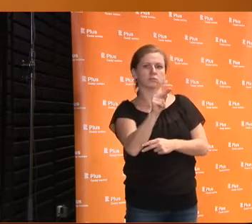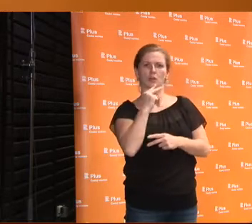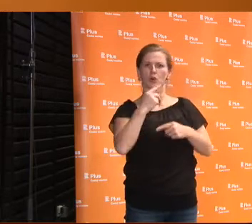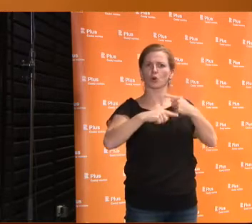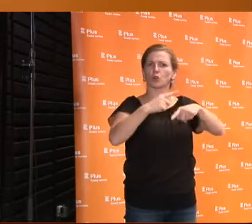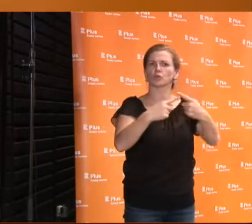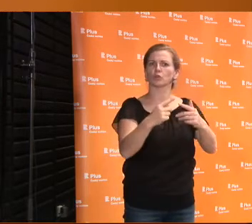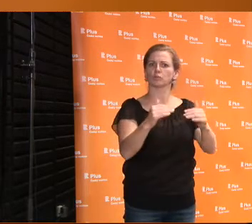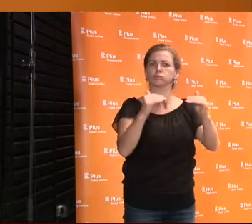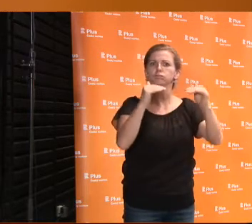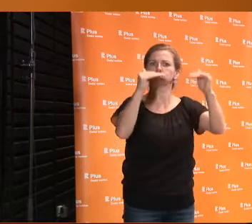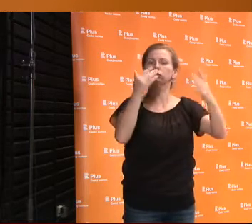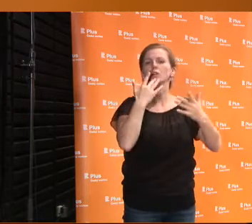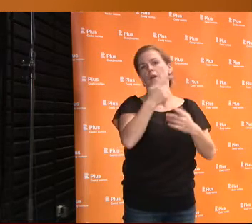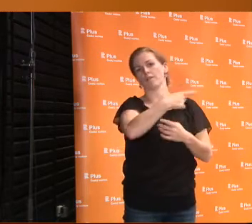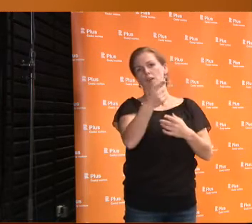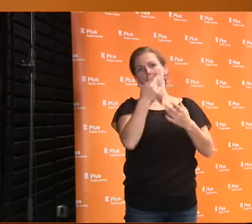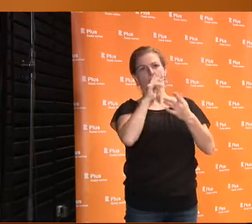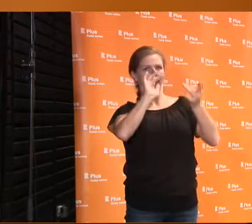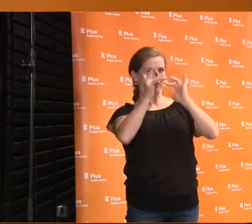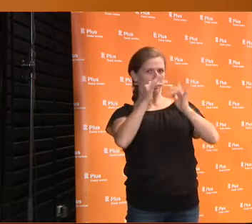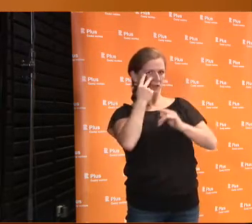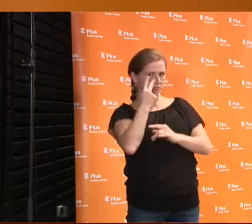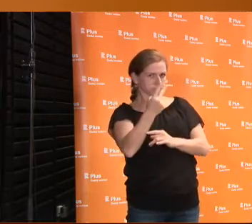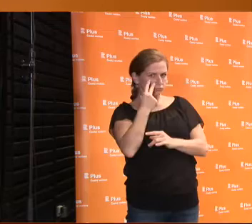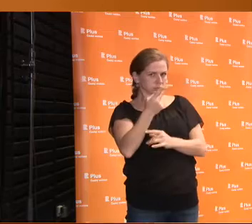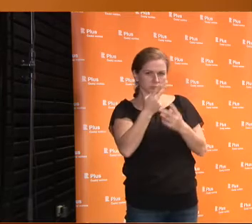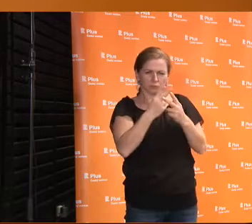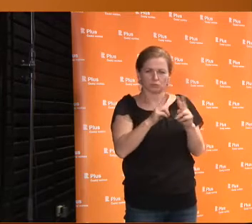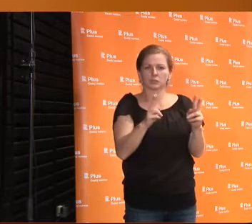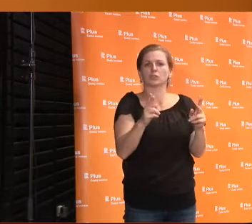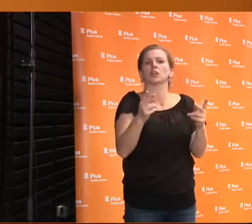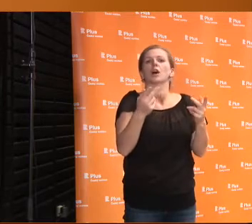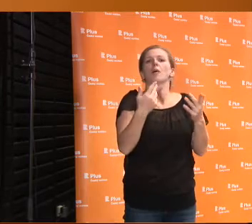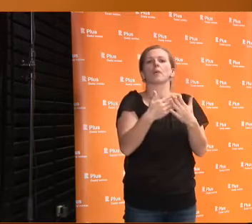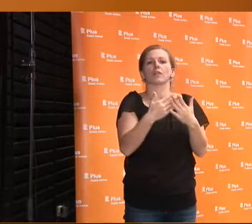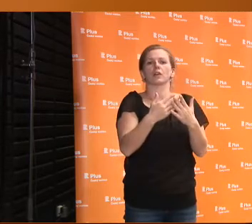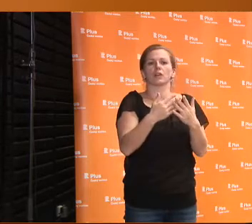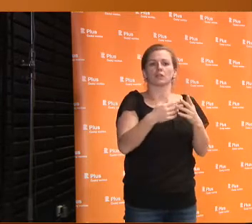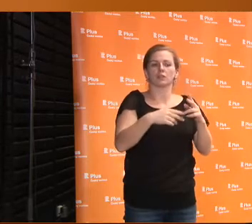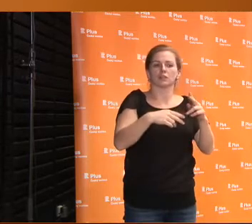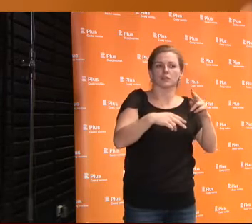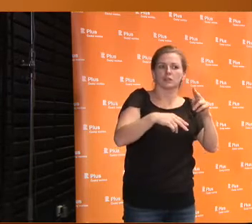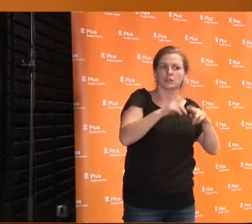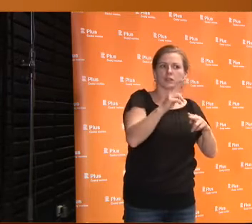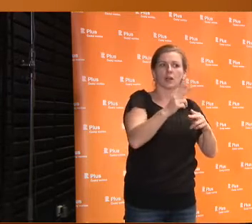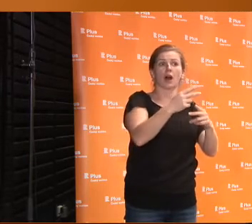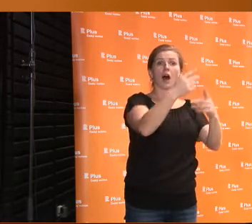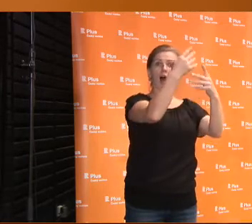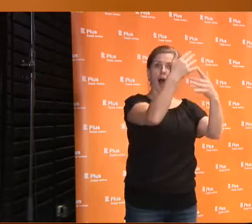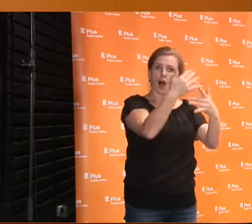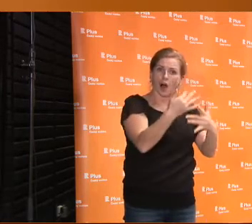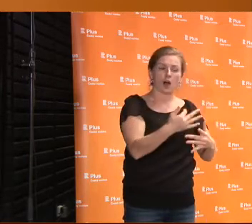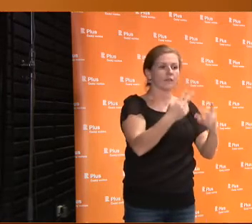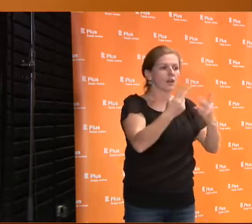vlastně vašeho pohybu na internetu. Jo, nejvíce se to bude projevovat na práci algoritmů, vyhledávačů